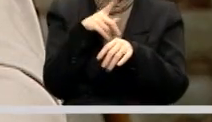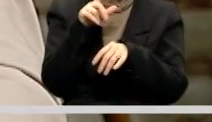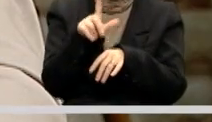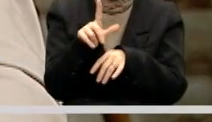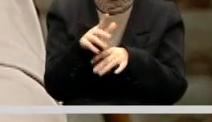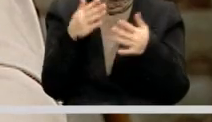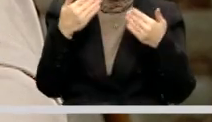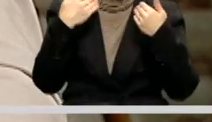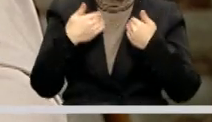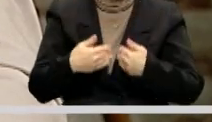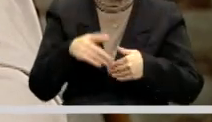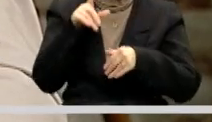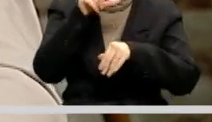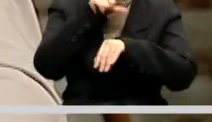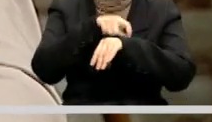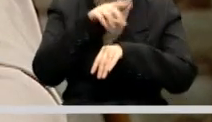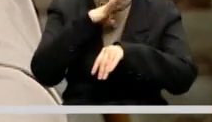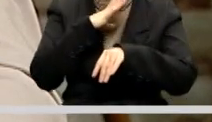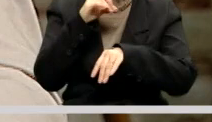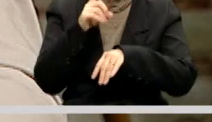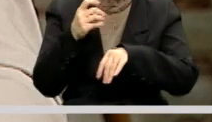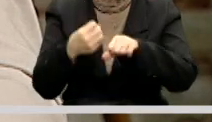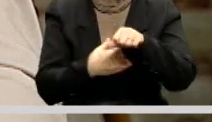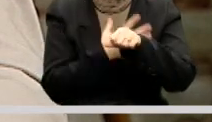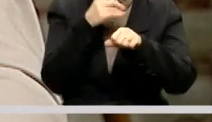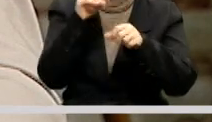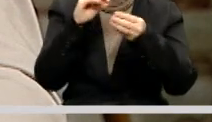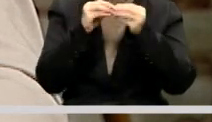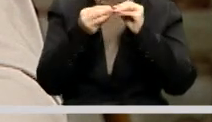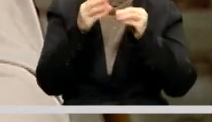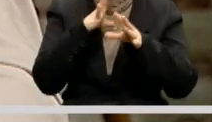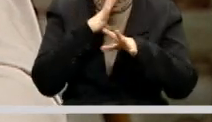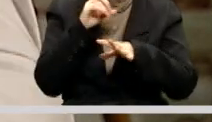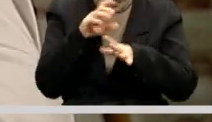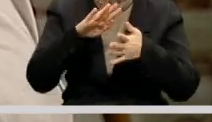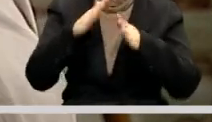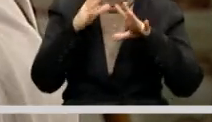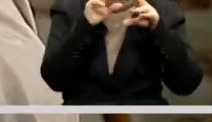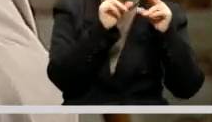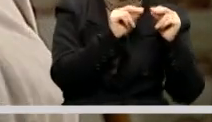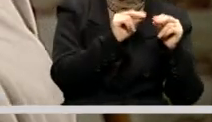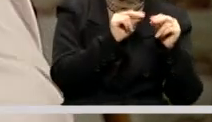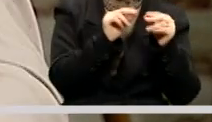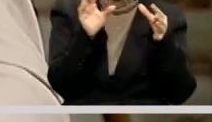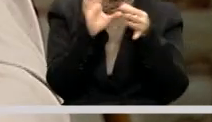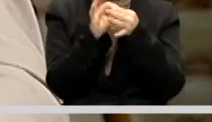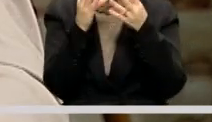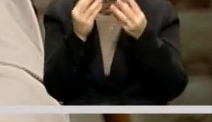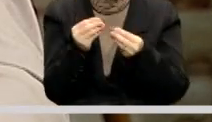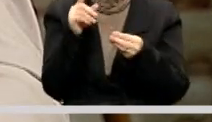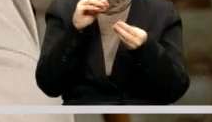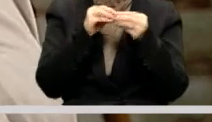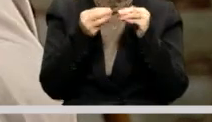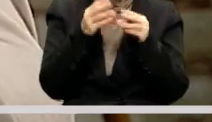hastalığınız yoksa, bir duygusal bir sıkıntı yaşamamışsanız öncesinde ya da uykuyla ilgili bir takıntınız yoksa, tamamen sağlıklı bir